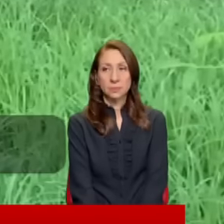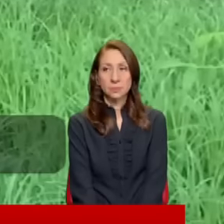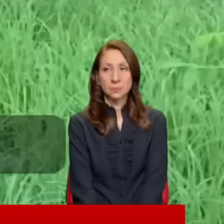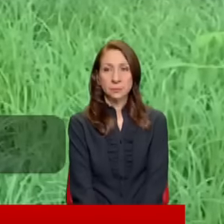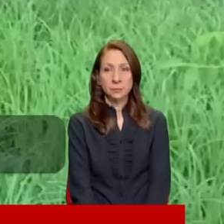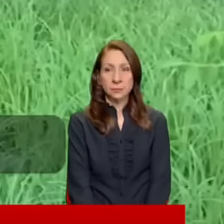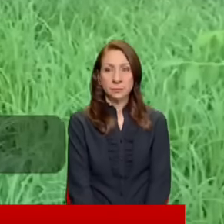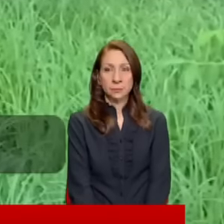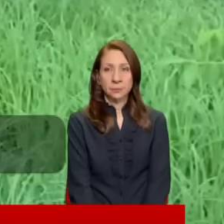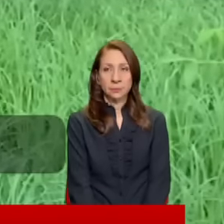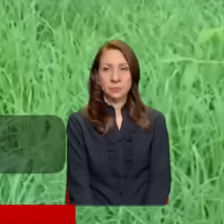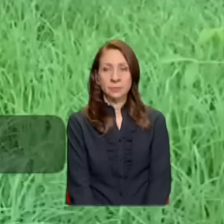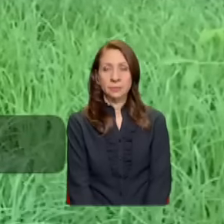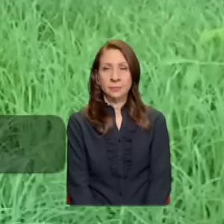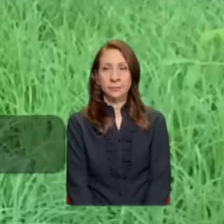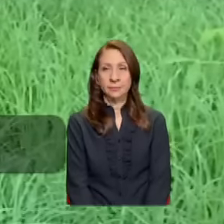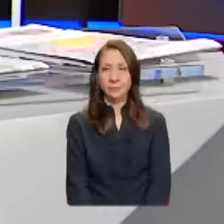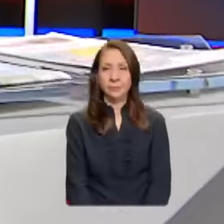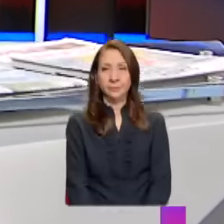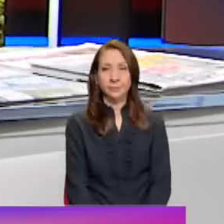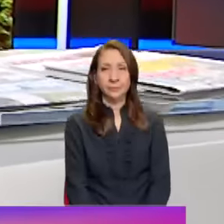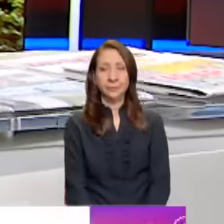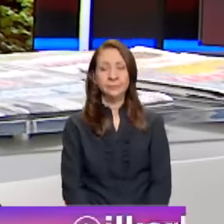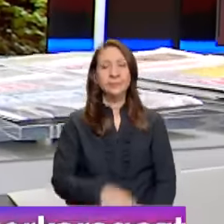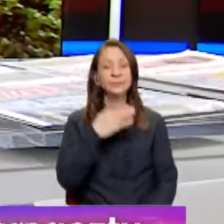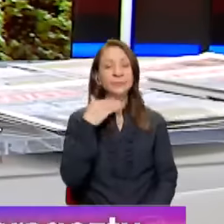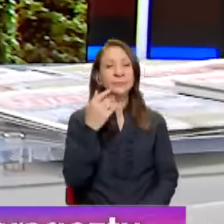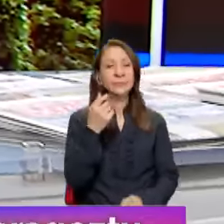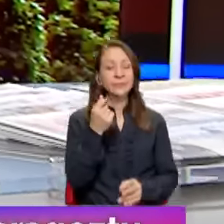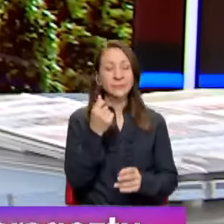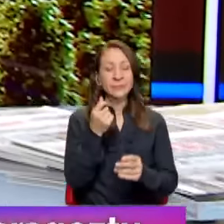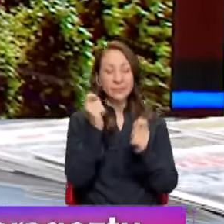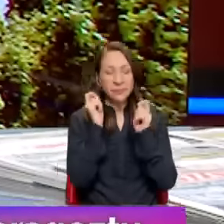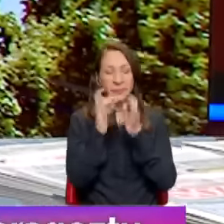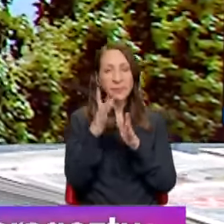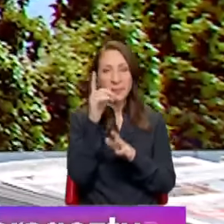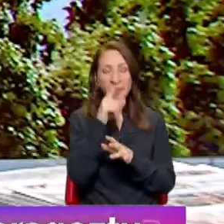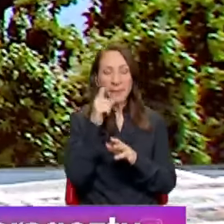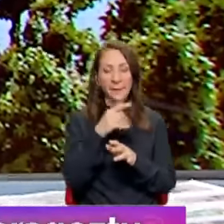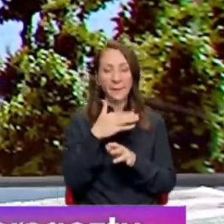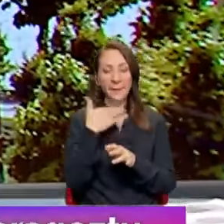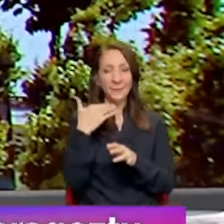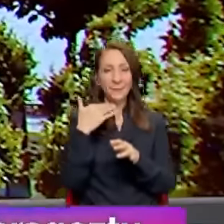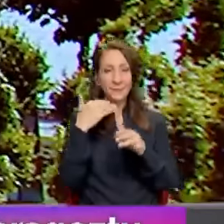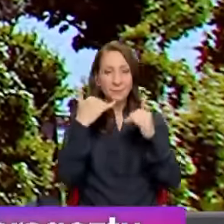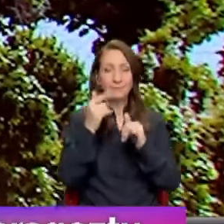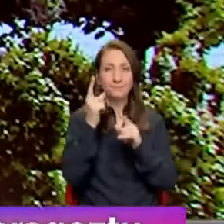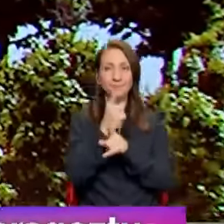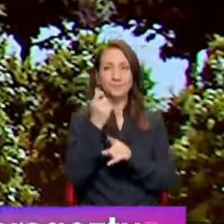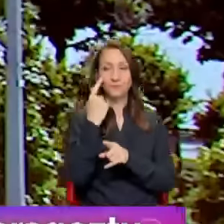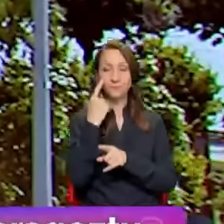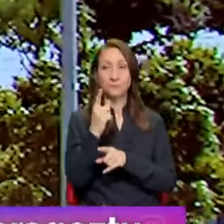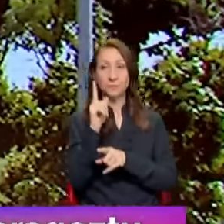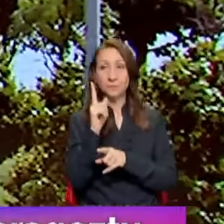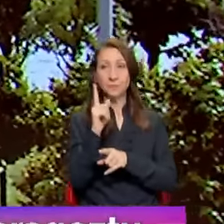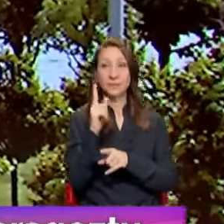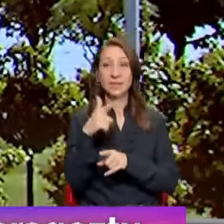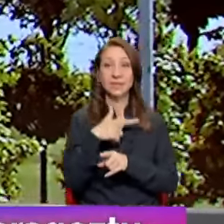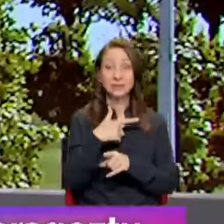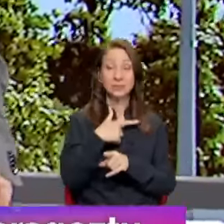tam tersin yaptınız et fiyatları cep yakarken kurbanlık fiyatlarına da bakacağız yalnız